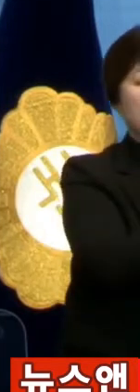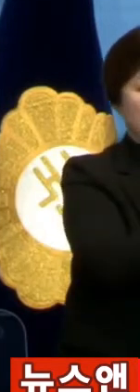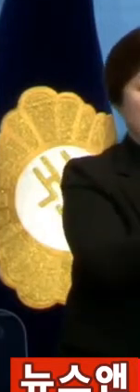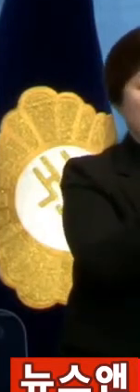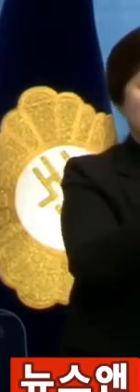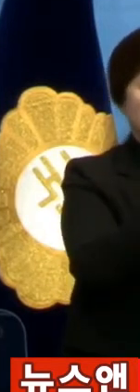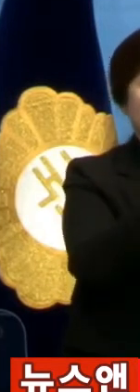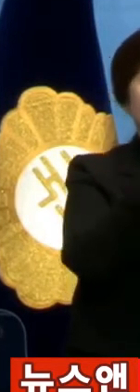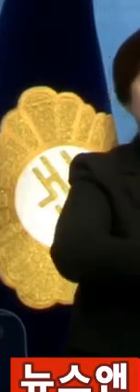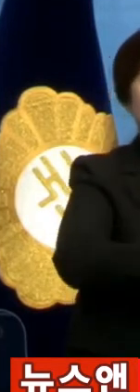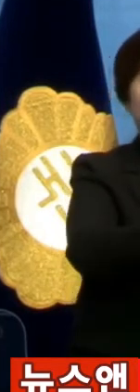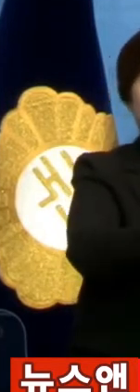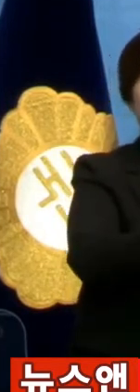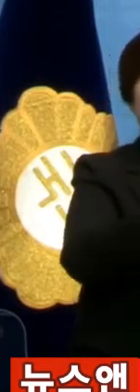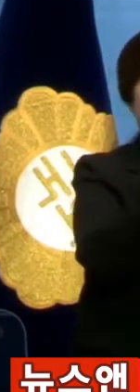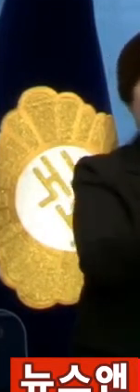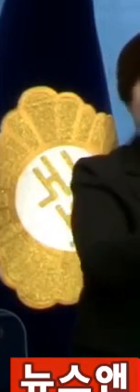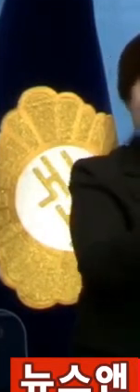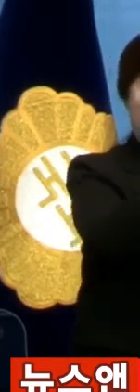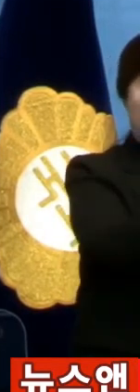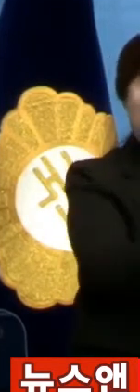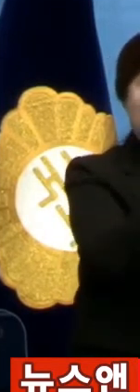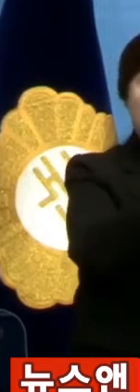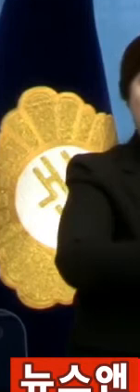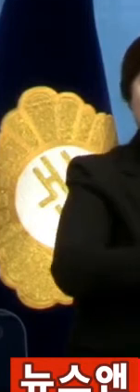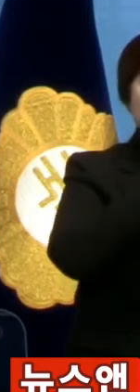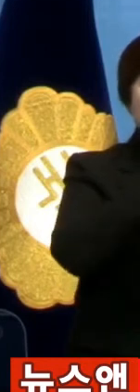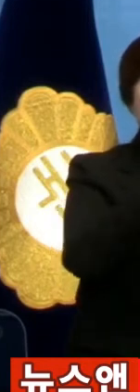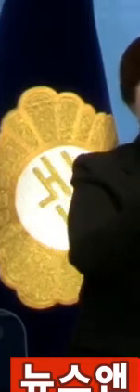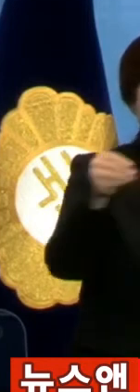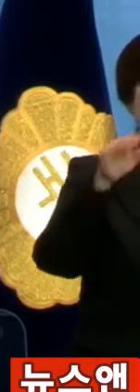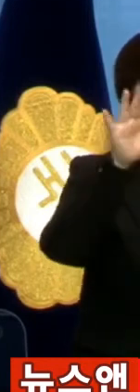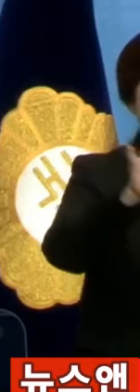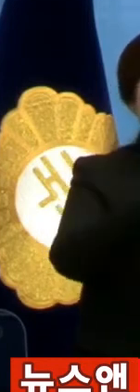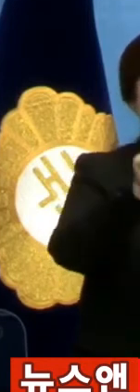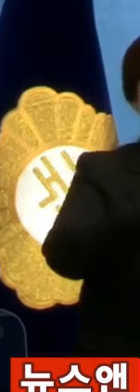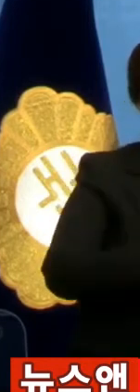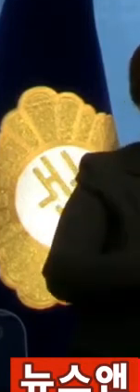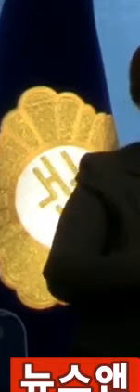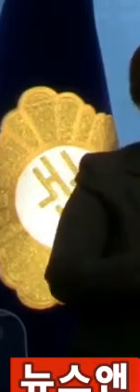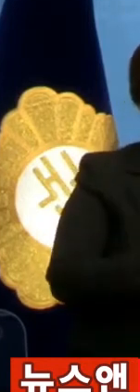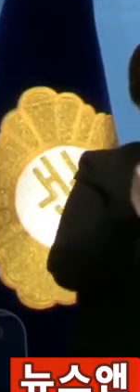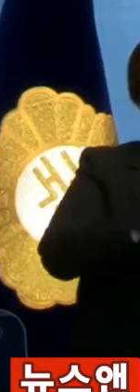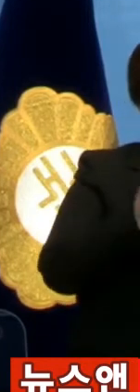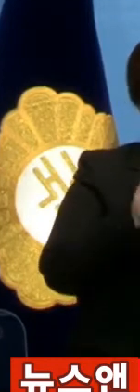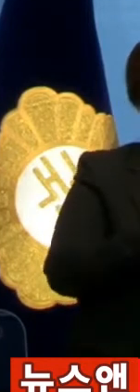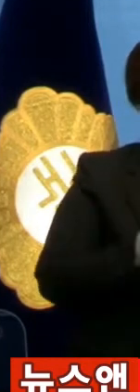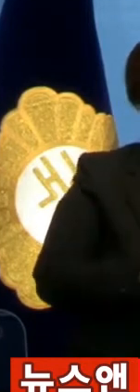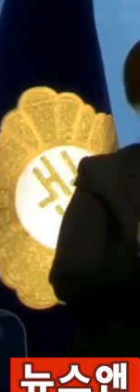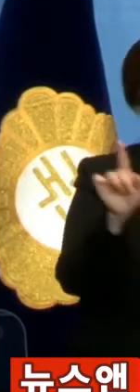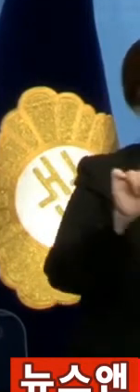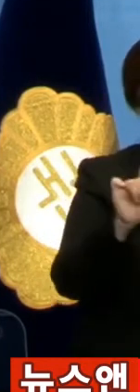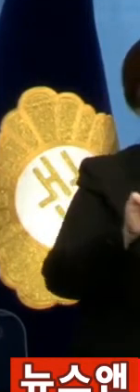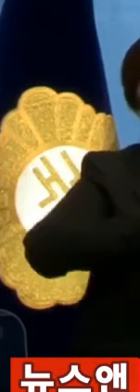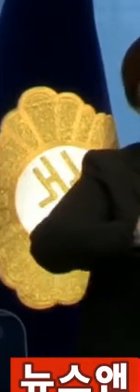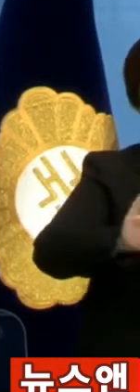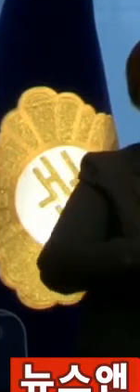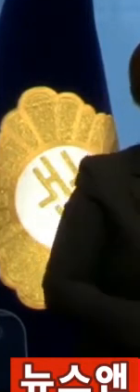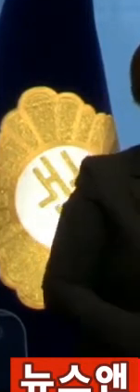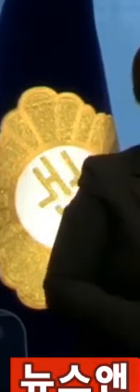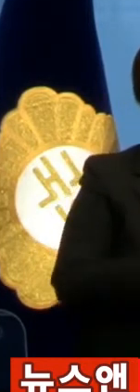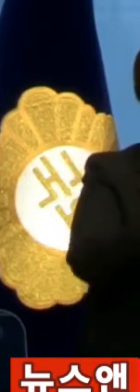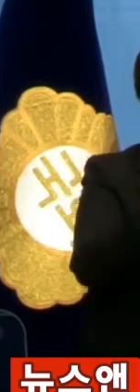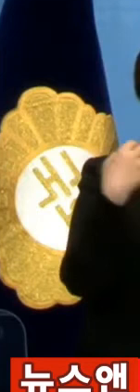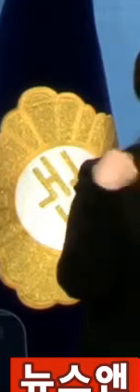잘못된 이런 행태에 대한 비판을 담고 있으나 실제적으로 이런 문제를 만들어내게 된 데는 저는 언론의